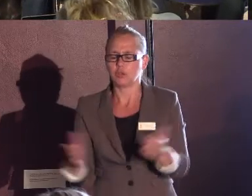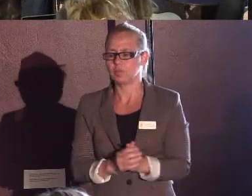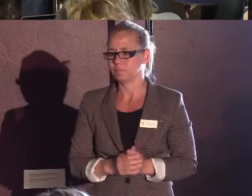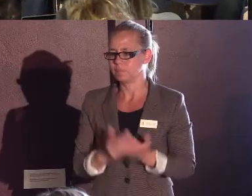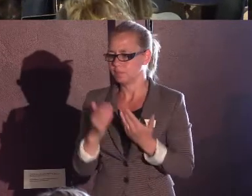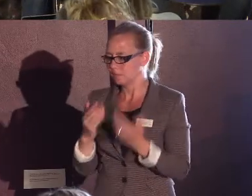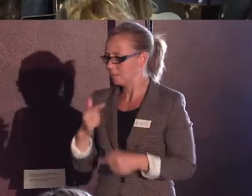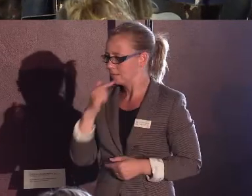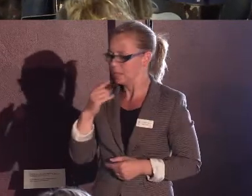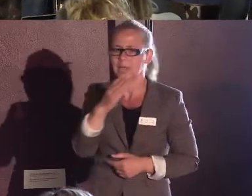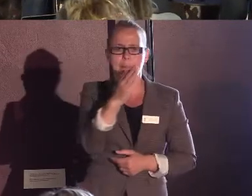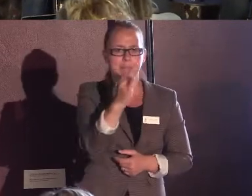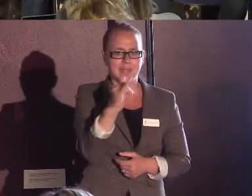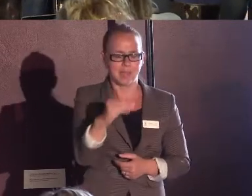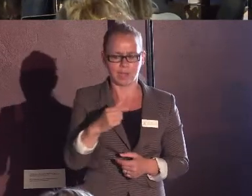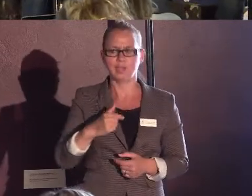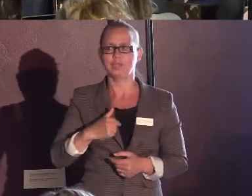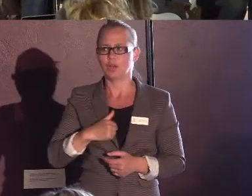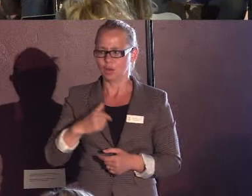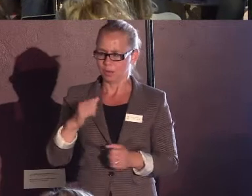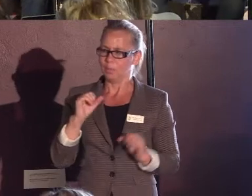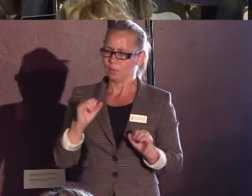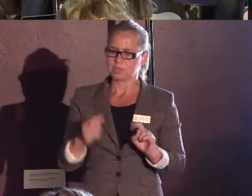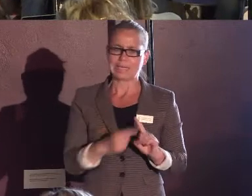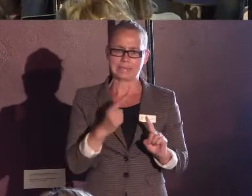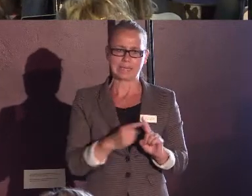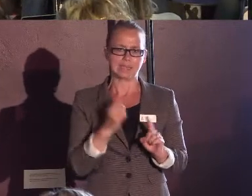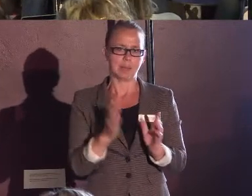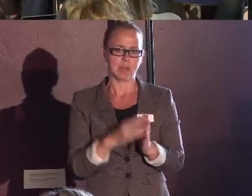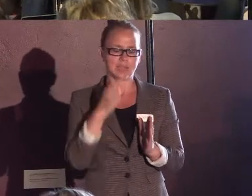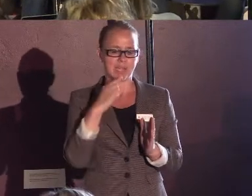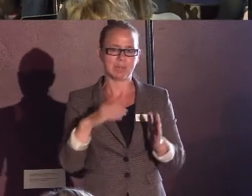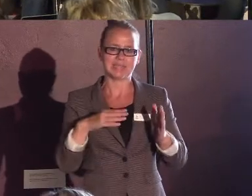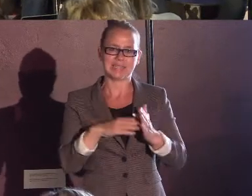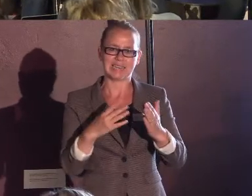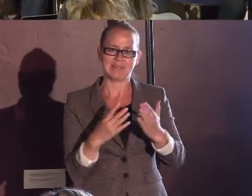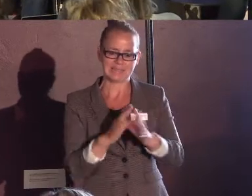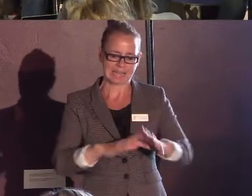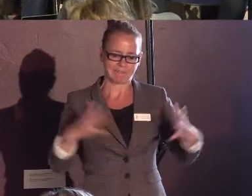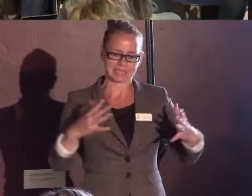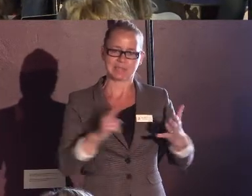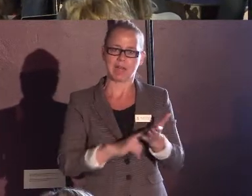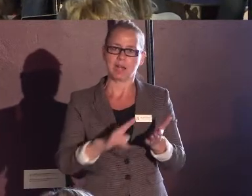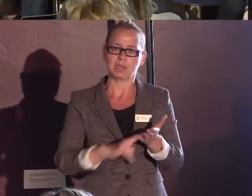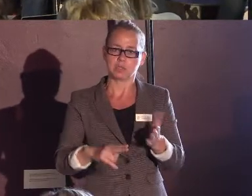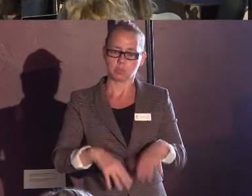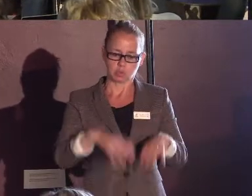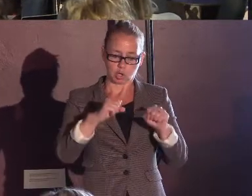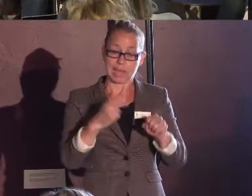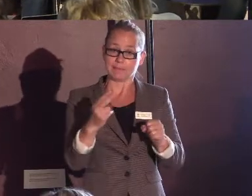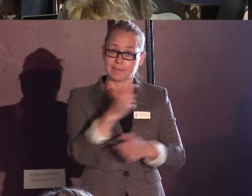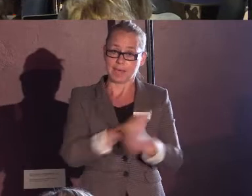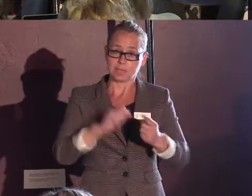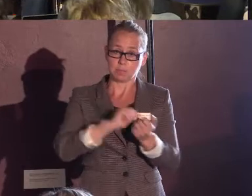Varsågod. Tack Pia. Jag tror att det är på sin plats att inleda lite kort med Tillväxtverkets tre huvuduppdrag. Vi har ett